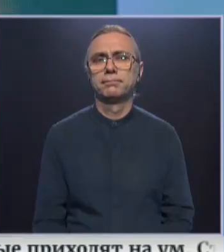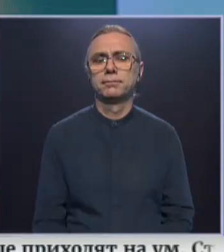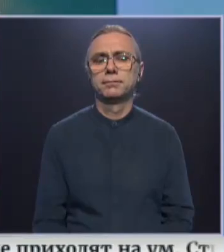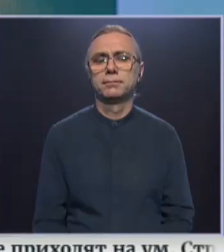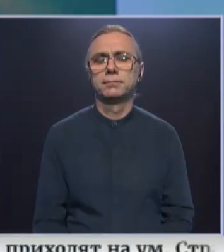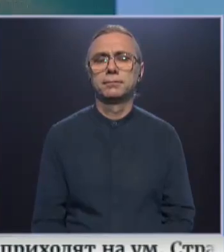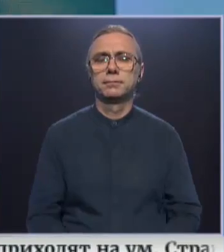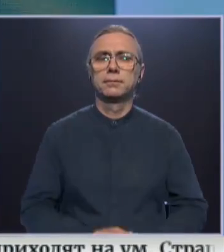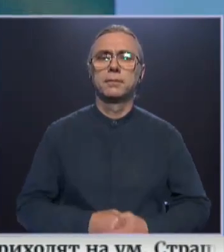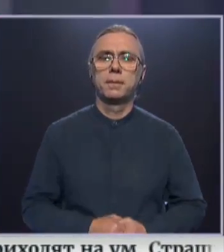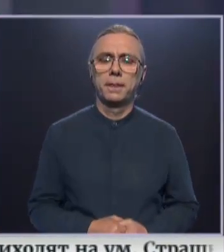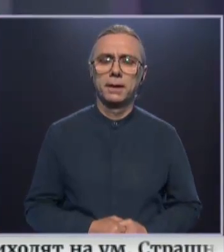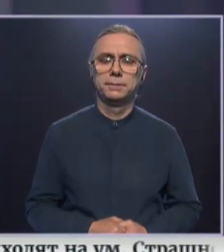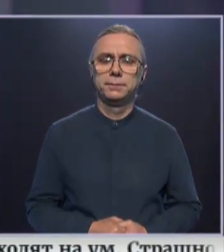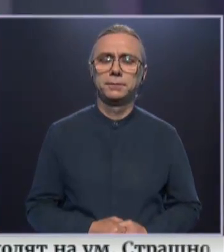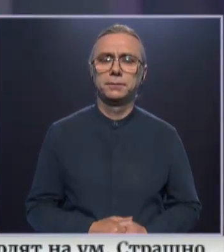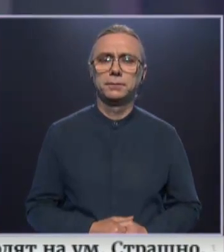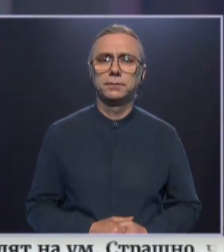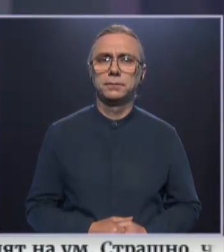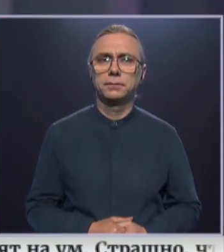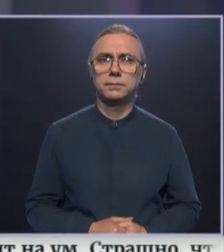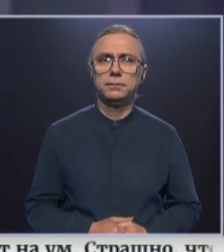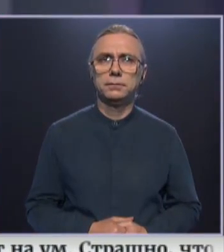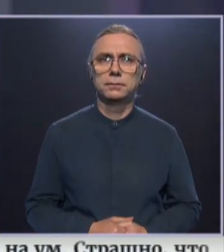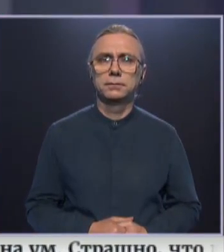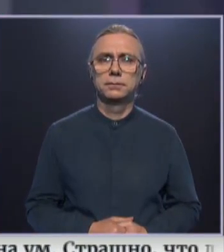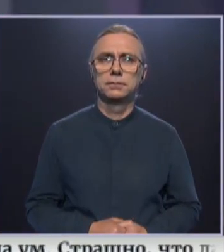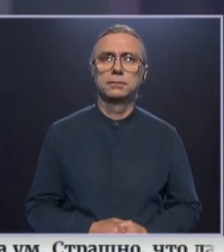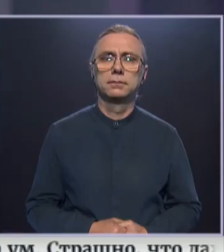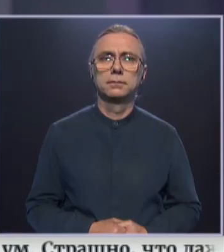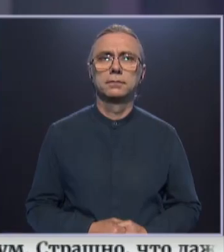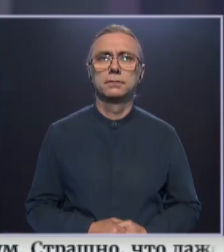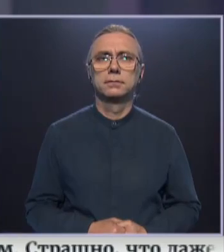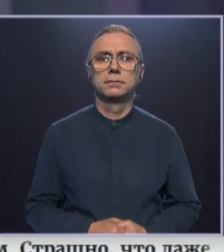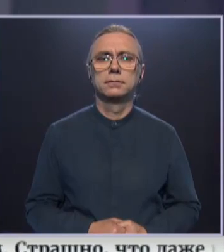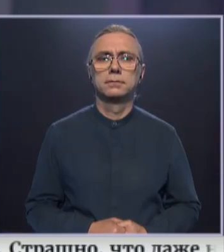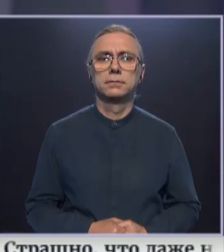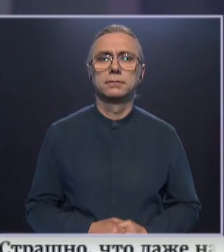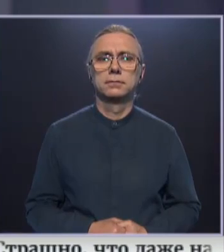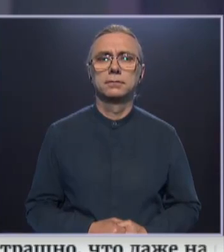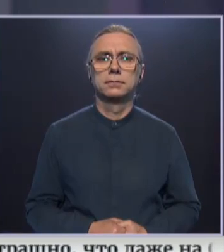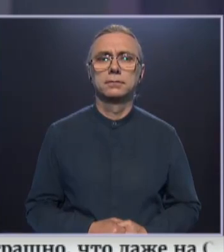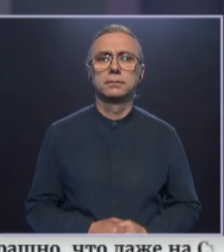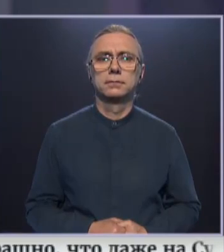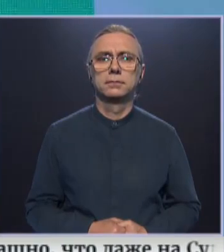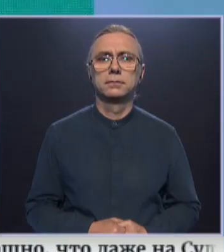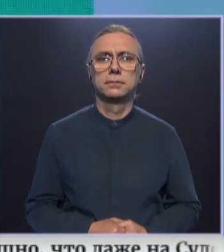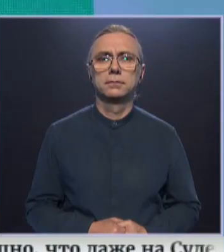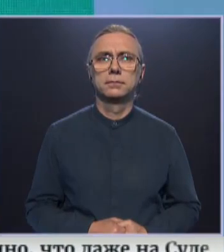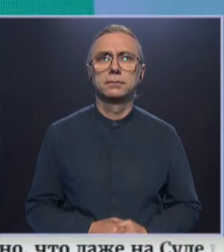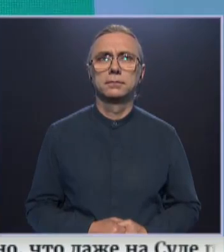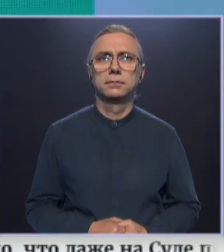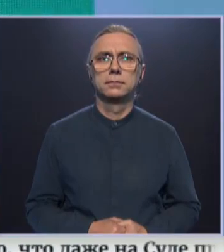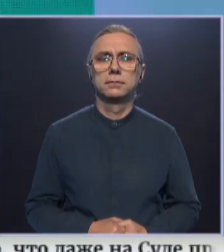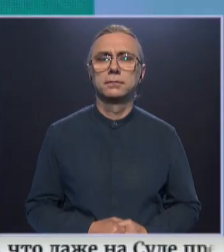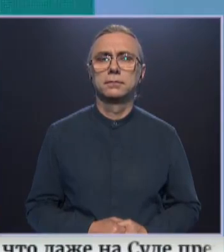Алло. Да, добрый вечер. Задавайте свой вопрос. Добрый вечер. Добрый вечер. Я хочу задать вопрос, батюшке. Вот